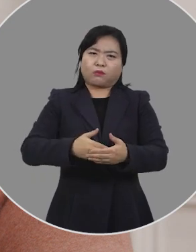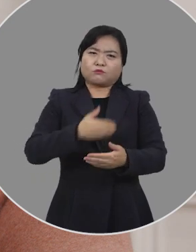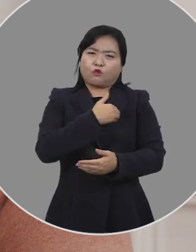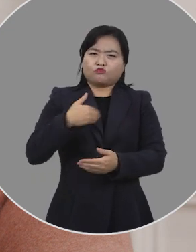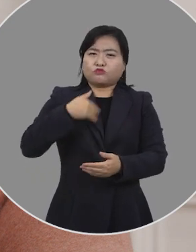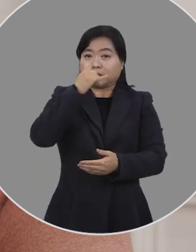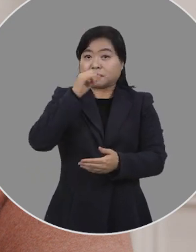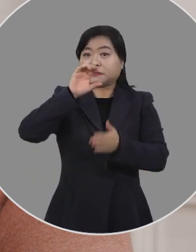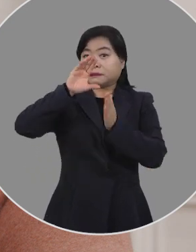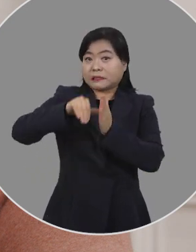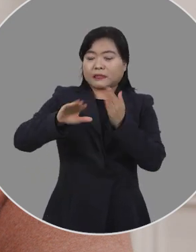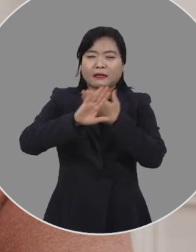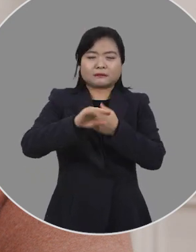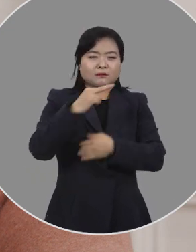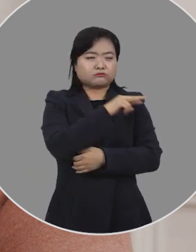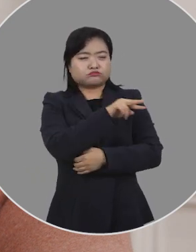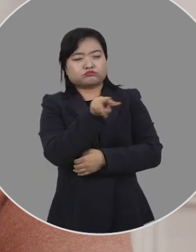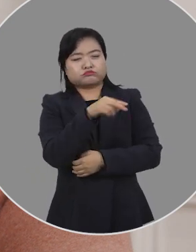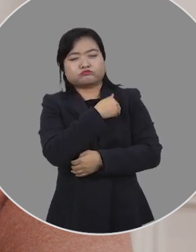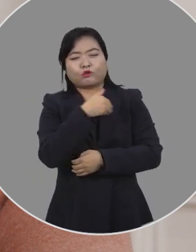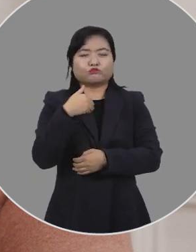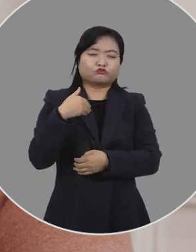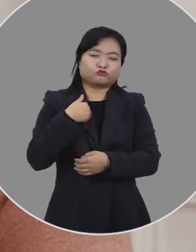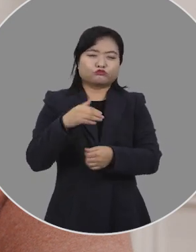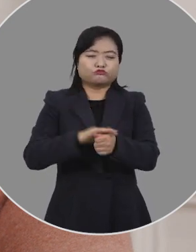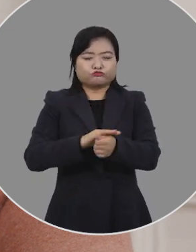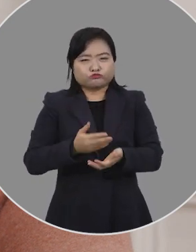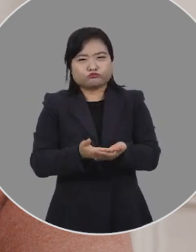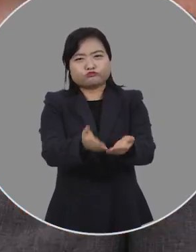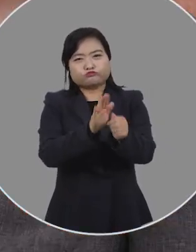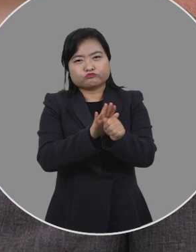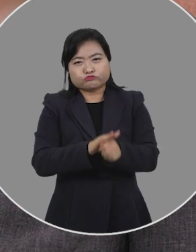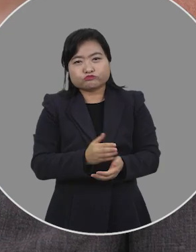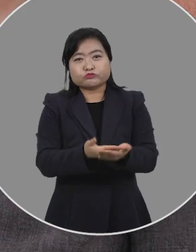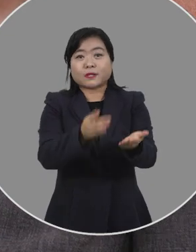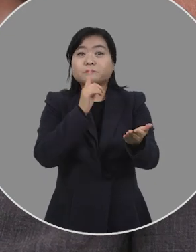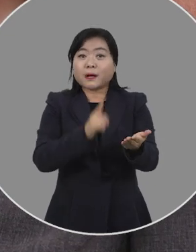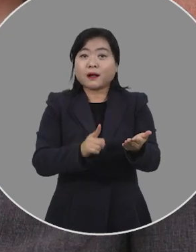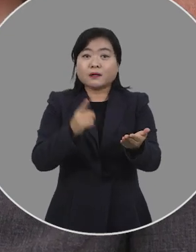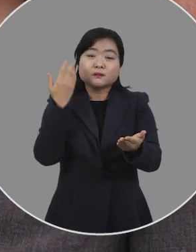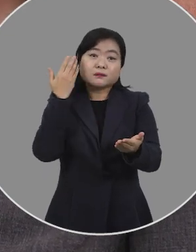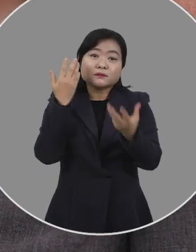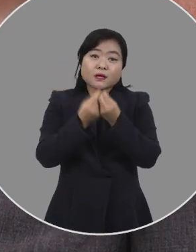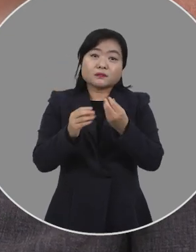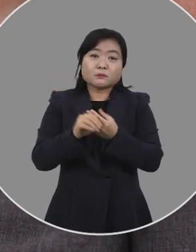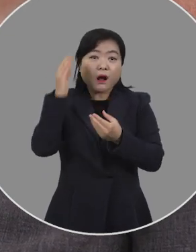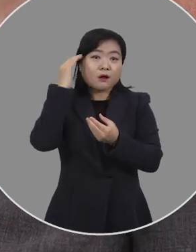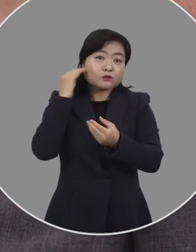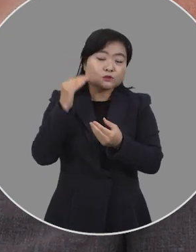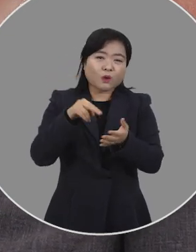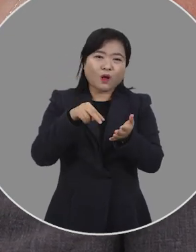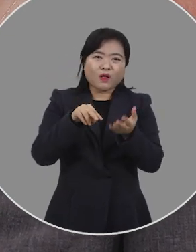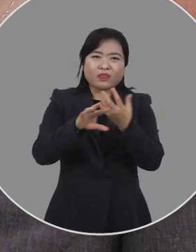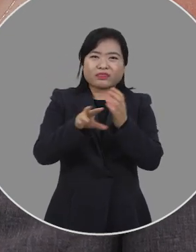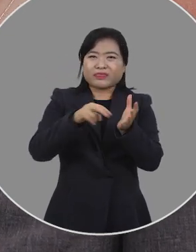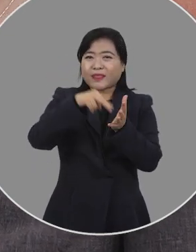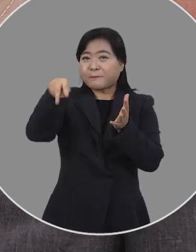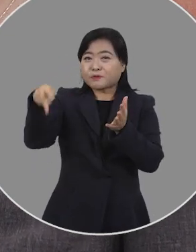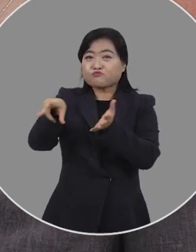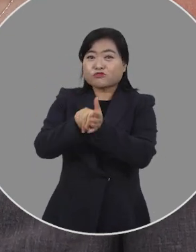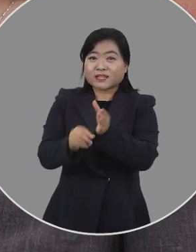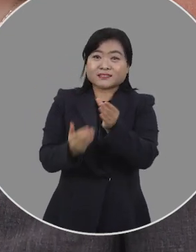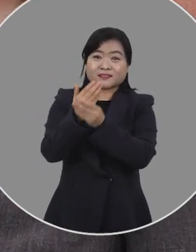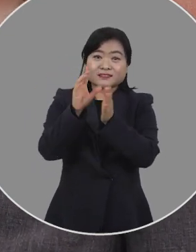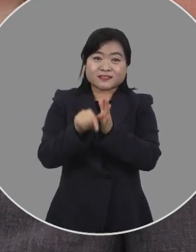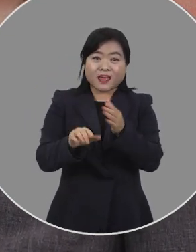돌아볼 수 있는 여유가 생기는 건데, 예를 들면 우리나라도 최근에 뭐 난민 문제 같은 것들 이렇게 일어났을 때